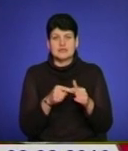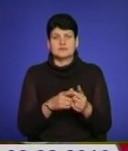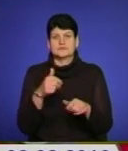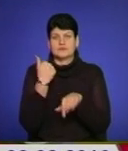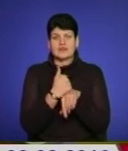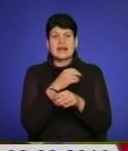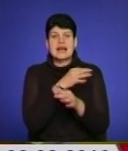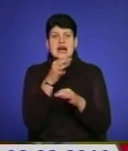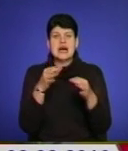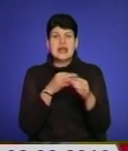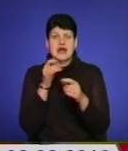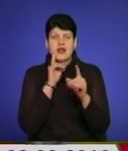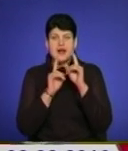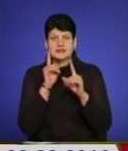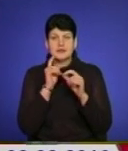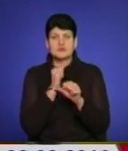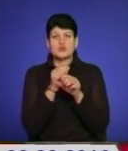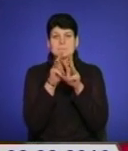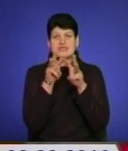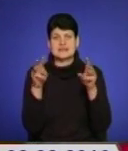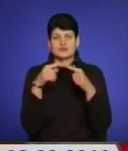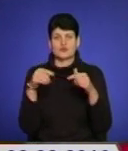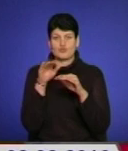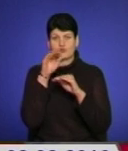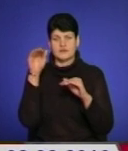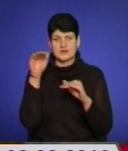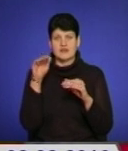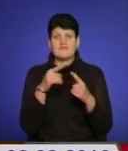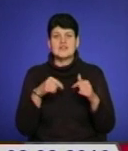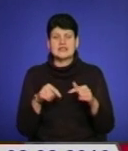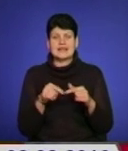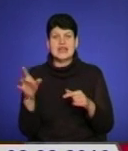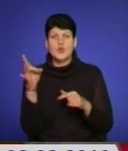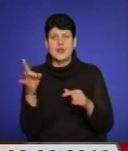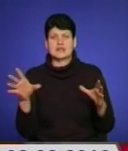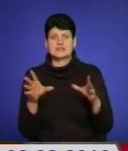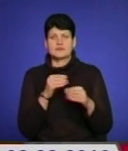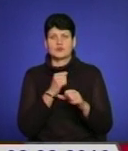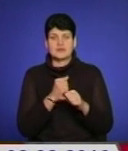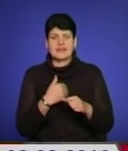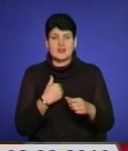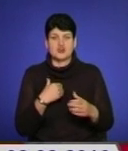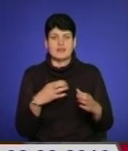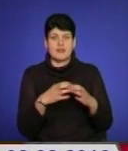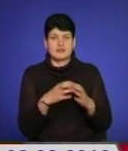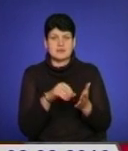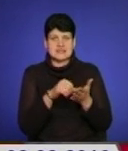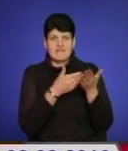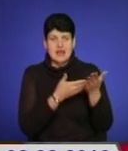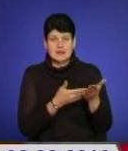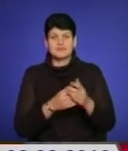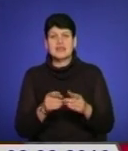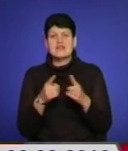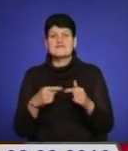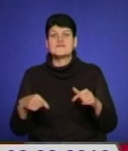на міністерському рівні. Також відділ регіонального співробітництва, який от якраз наша делегація представляє. І